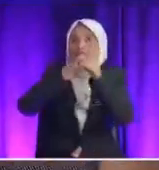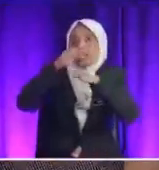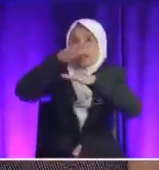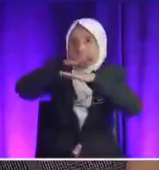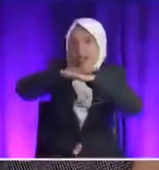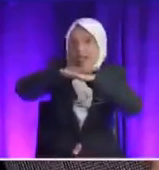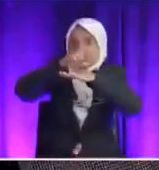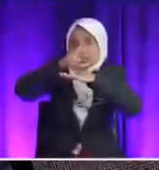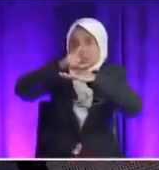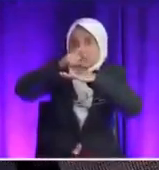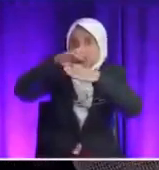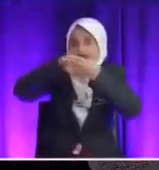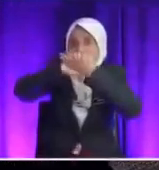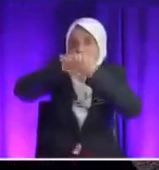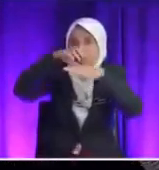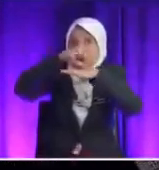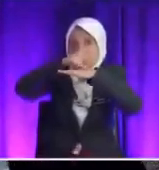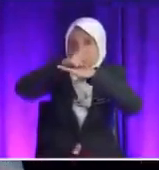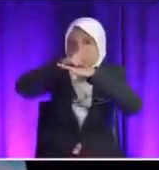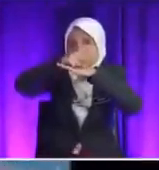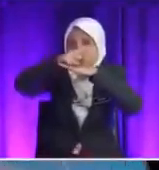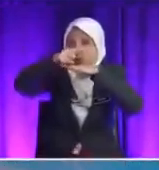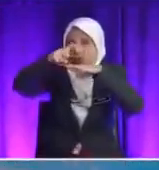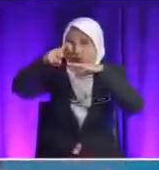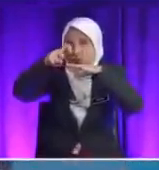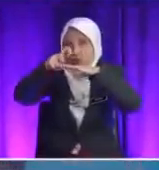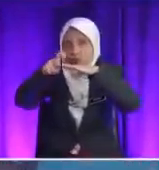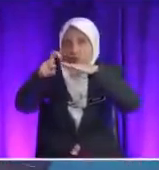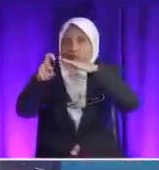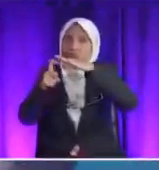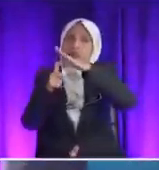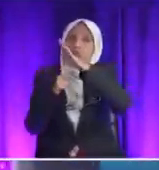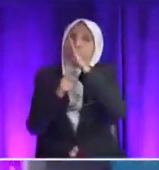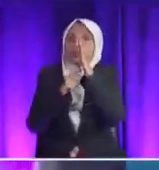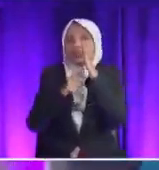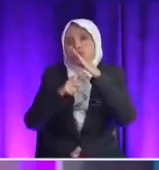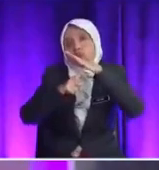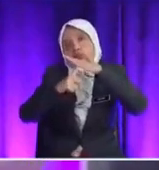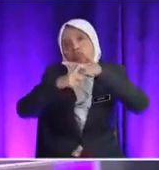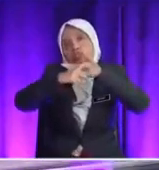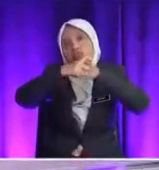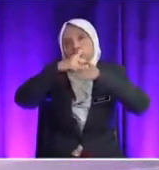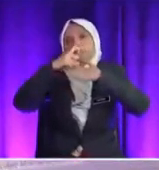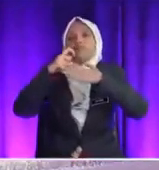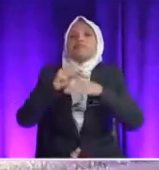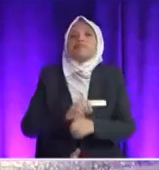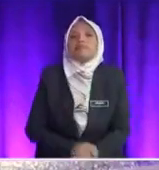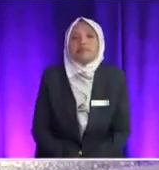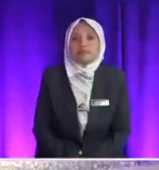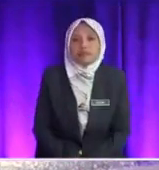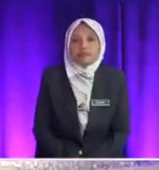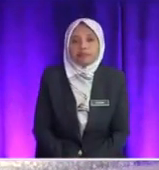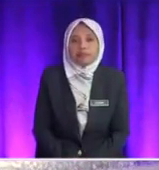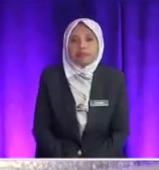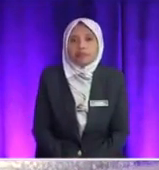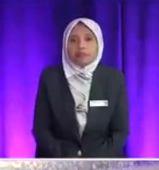rugi Hah kita berapa ah oh ah Oke